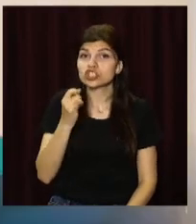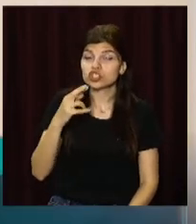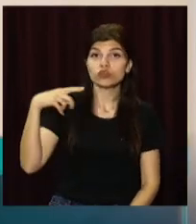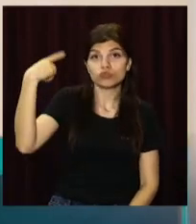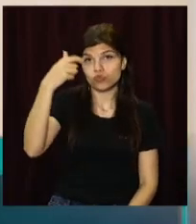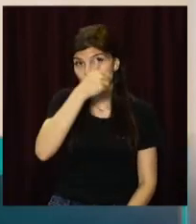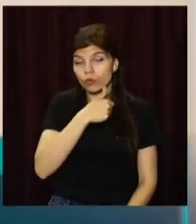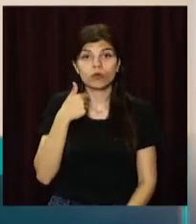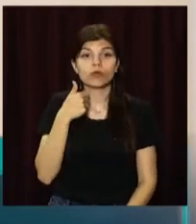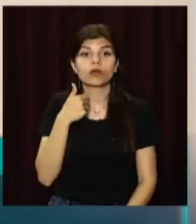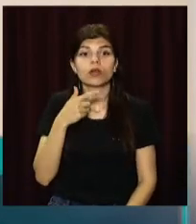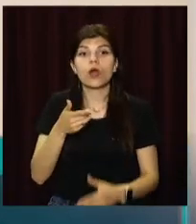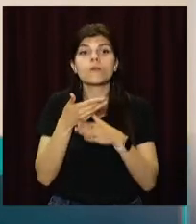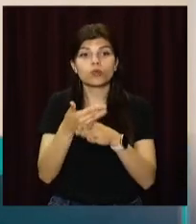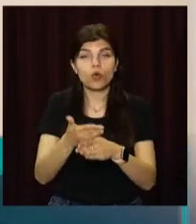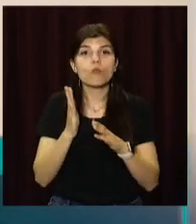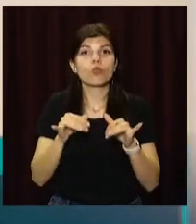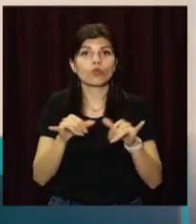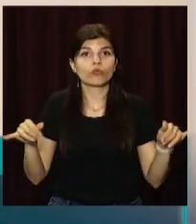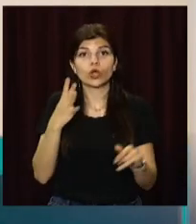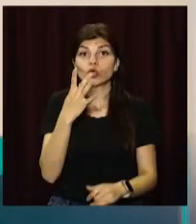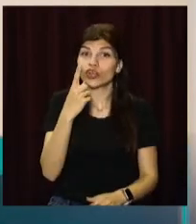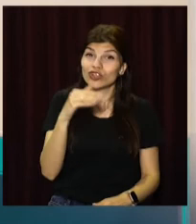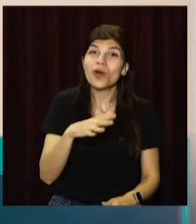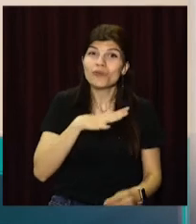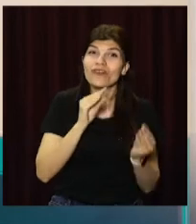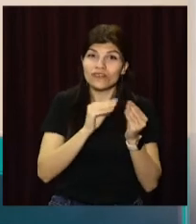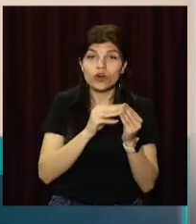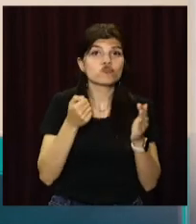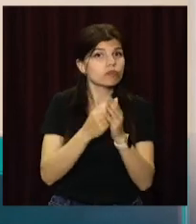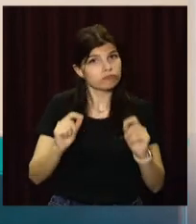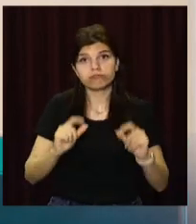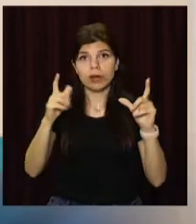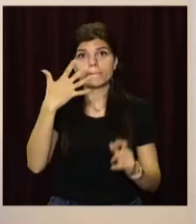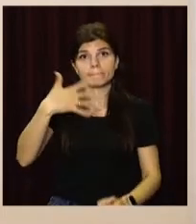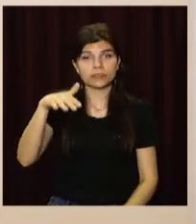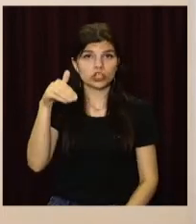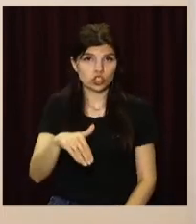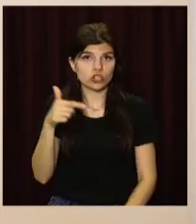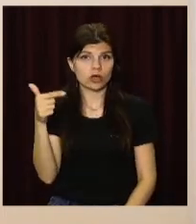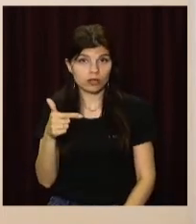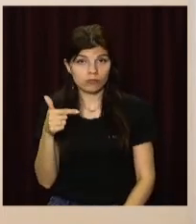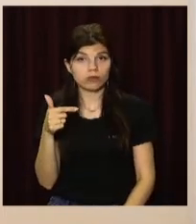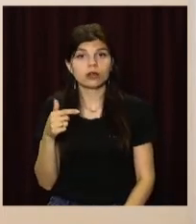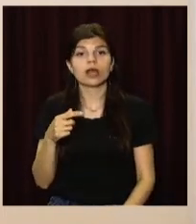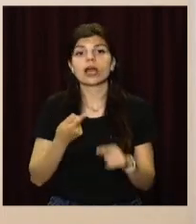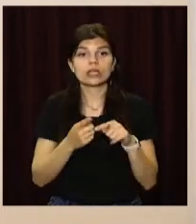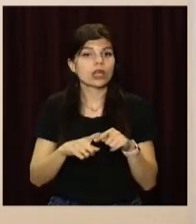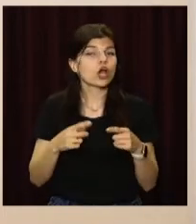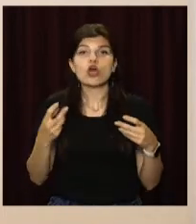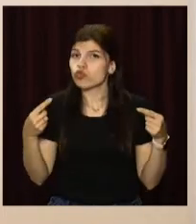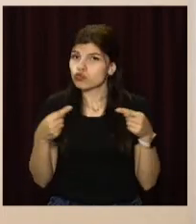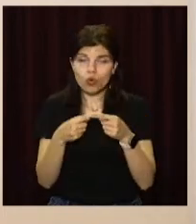року такий розмір допомоги буде збільшено з 41 тисячі гривень до 50 тисяч гривень. Це не